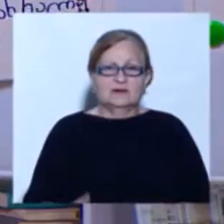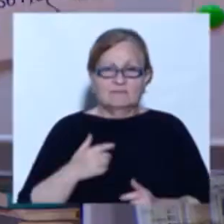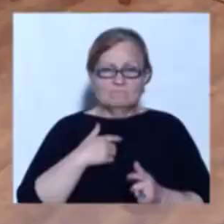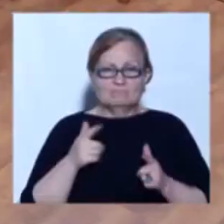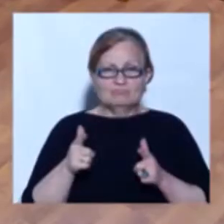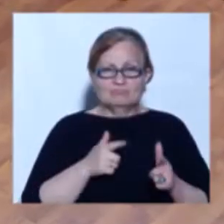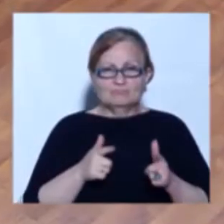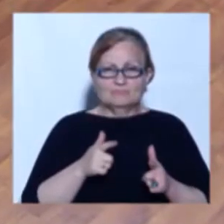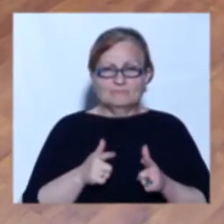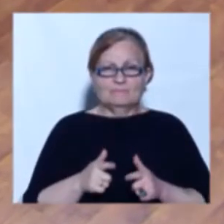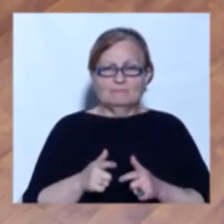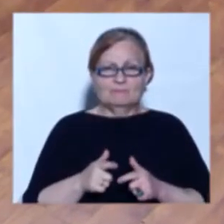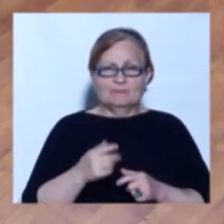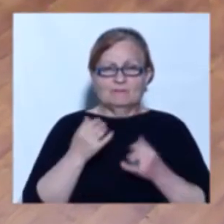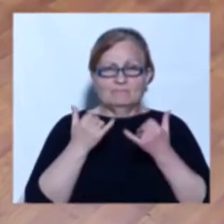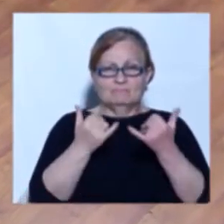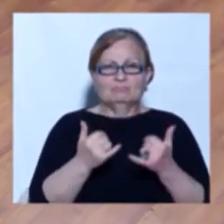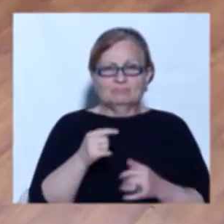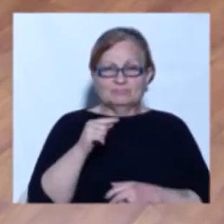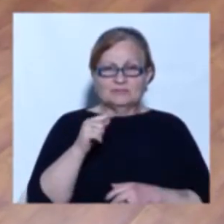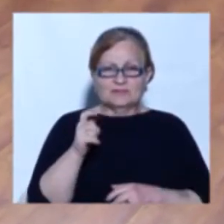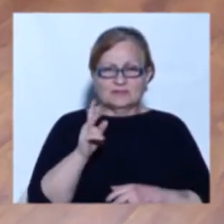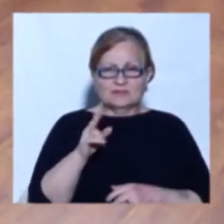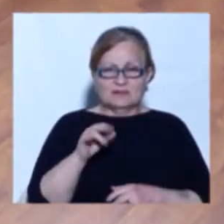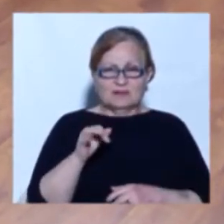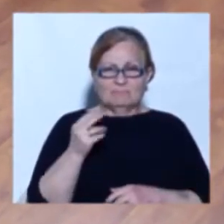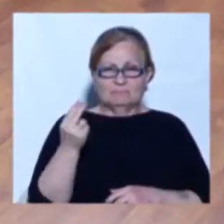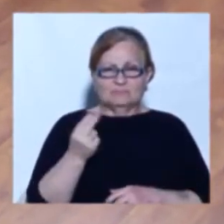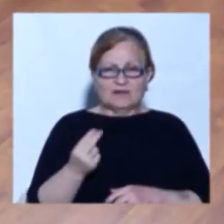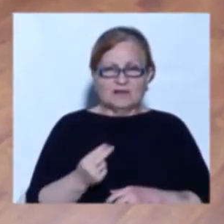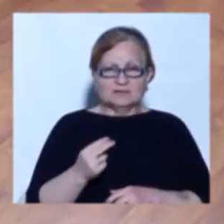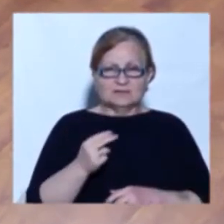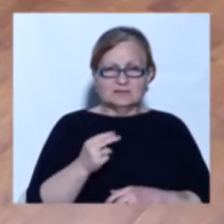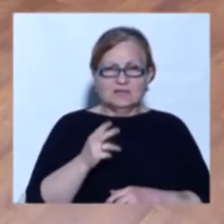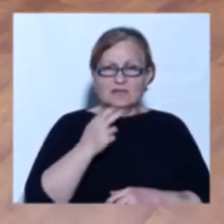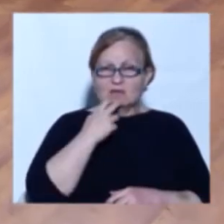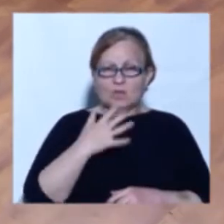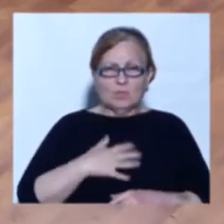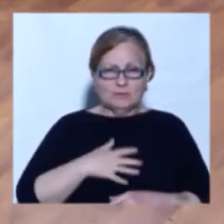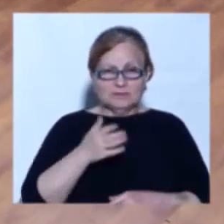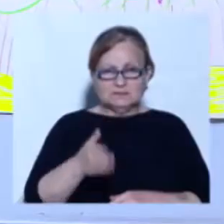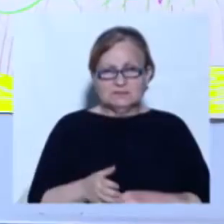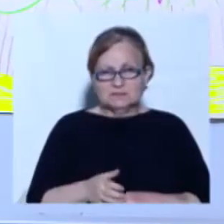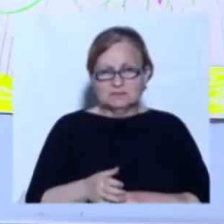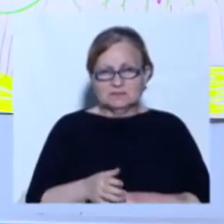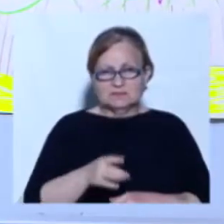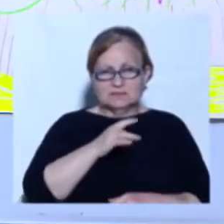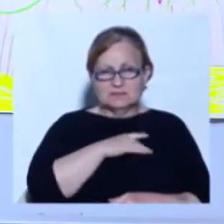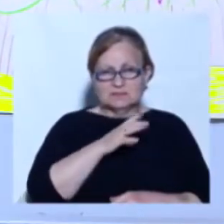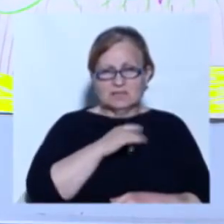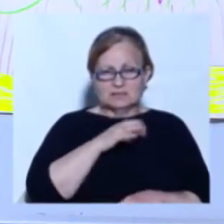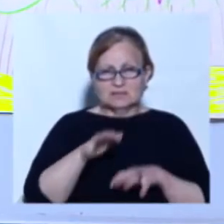მოვამზადე, უფრო სწორად თეკლამ დაგიხატათ კვლავ, აი ასეთი კომიქსი და თეთრი